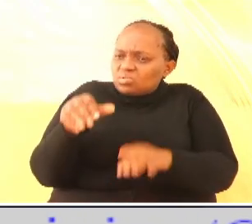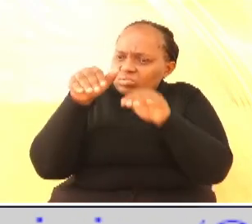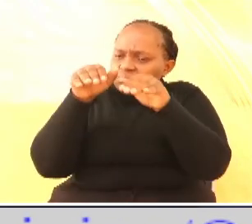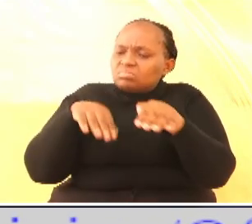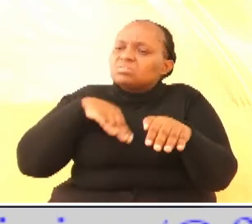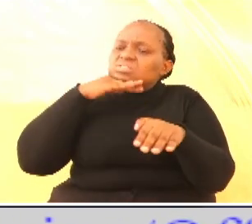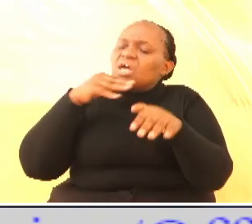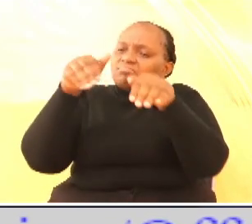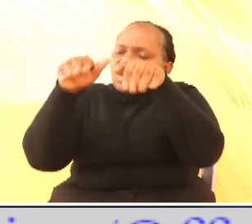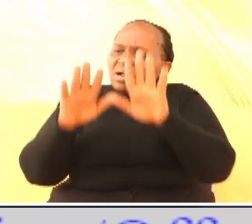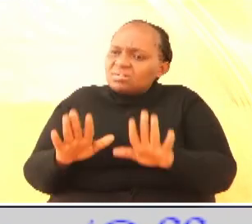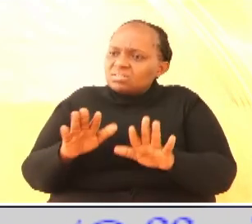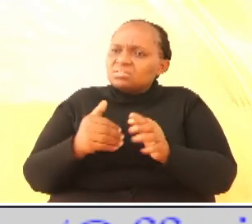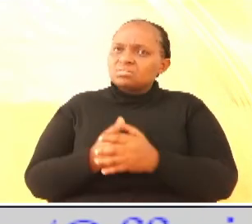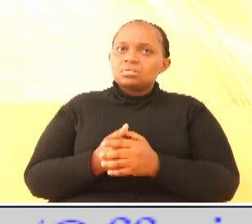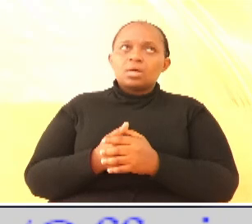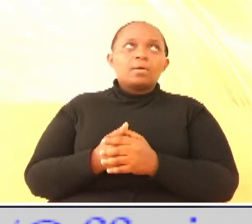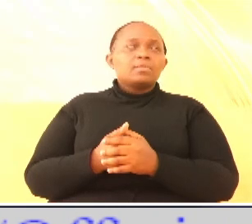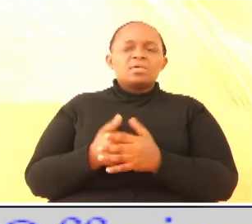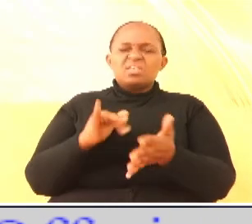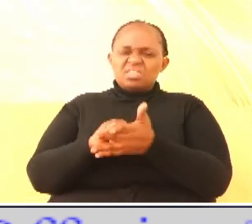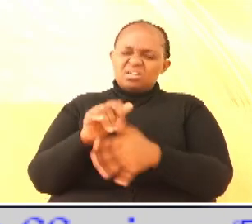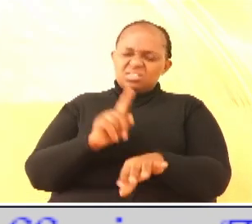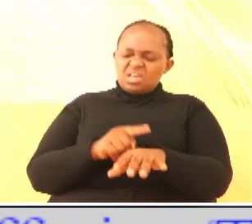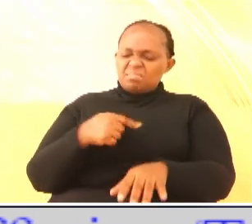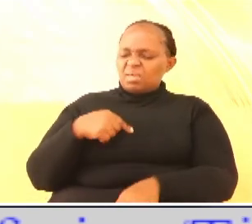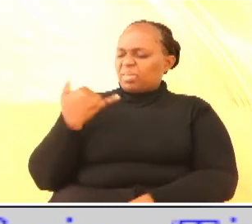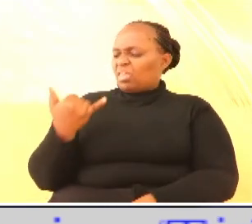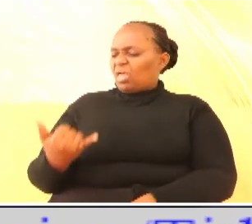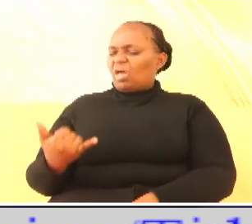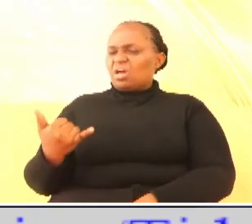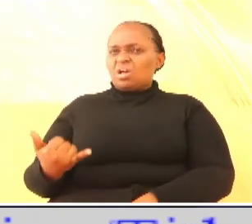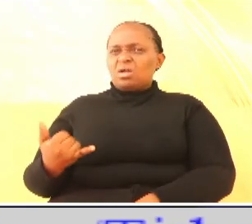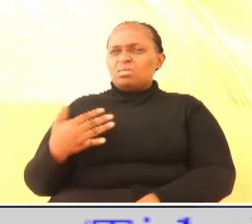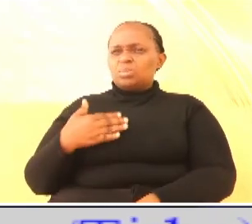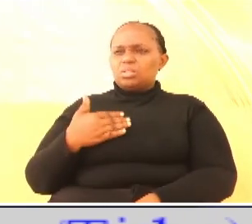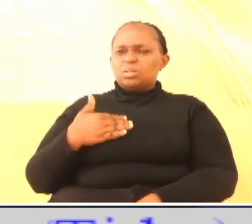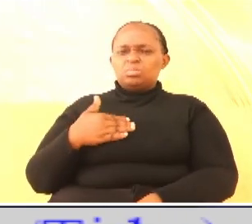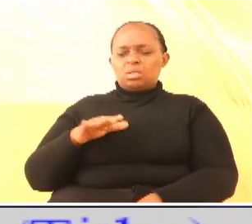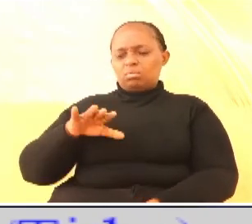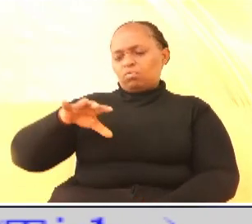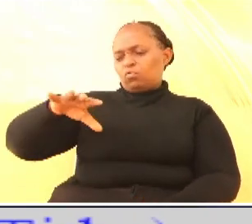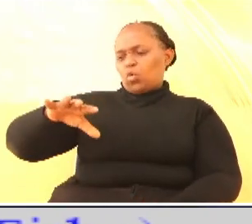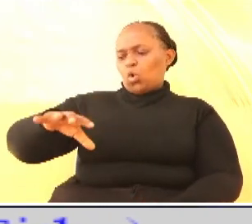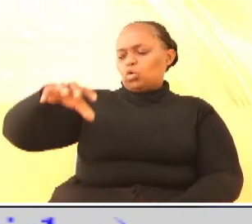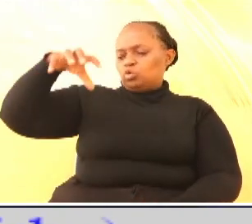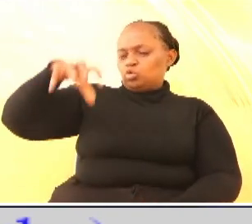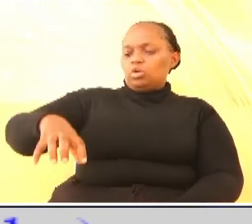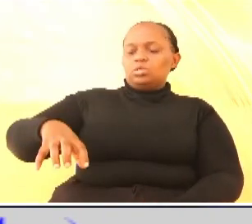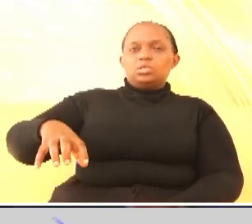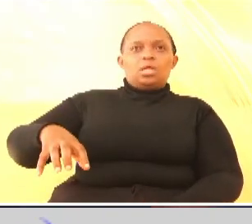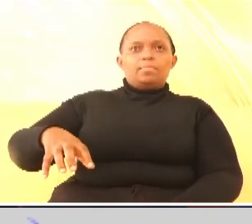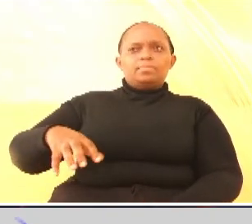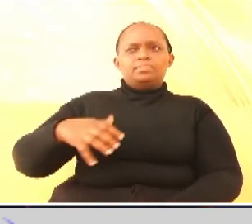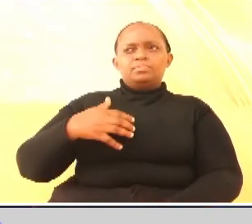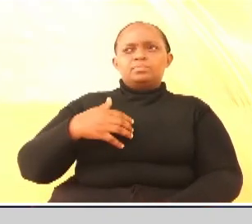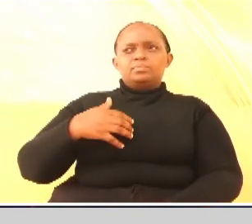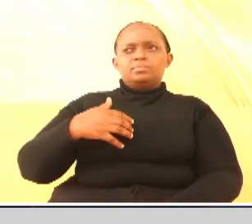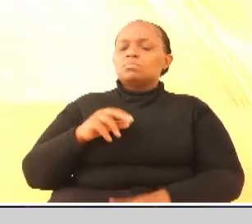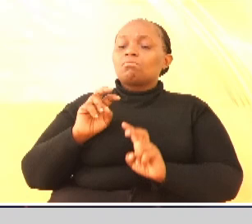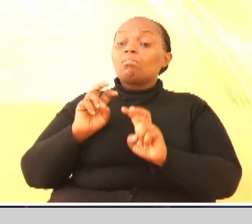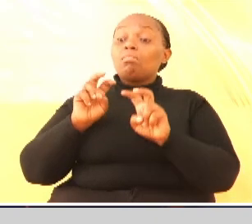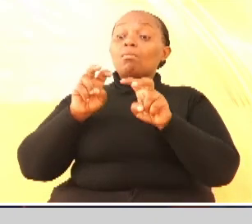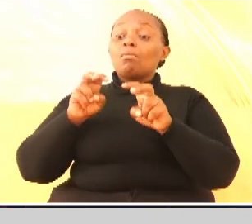don't know. Nikiwa kadogo nilikuwa nakaa kama ile stool, mfupi kama stool. Sasa nikaenda kuchungulia